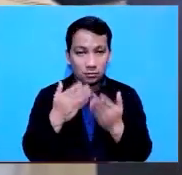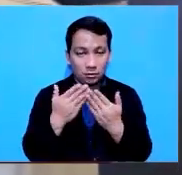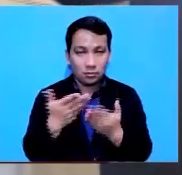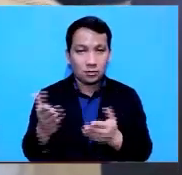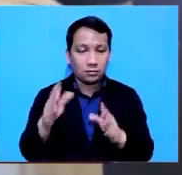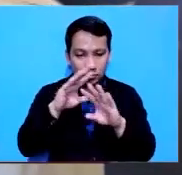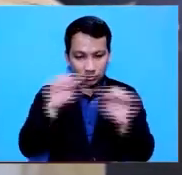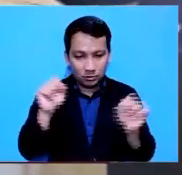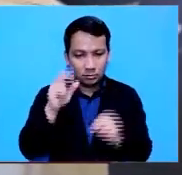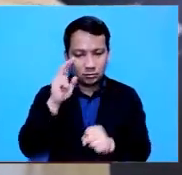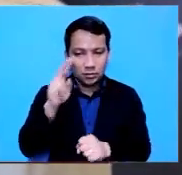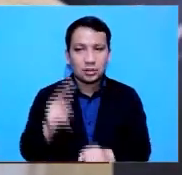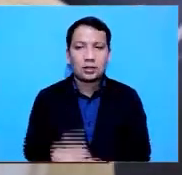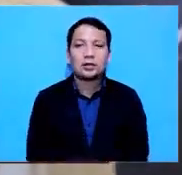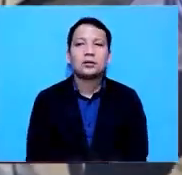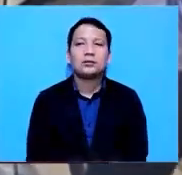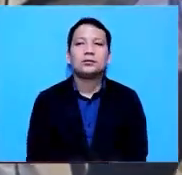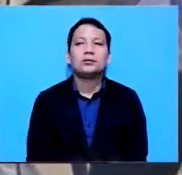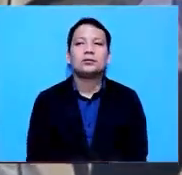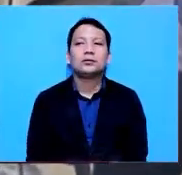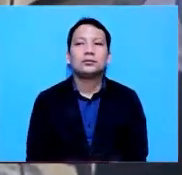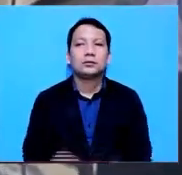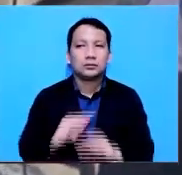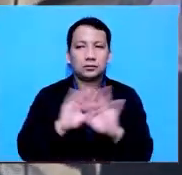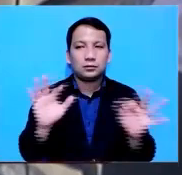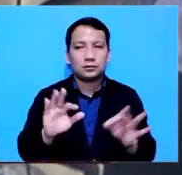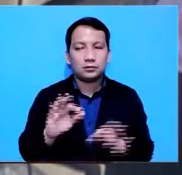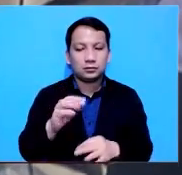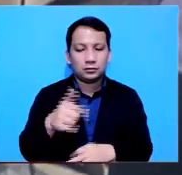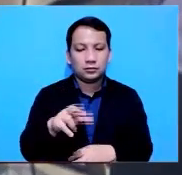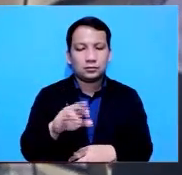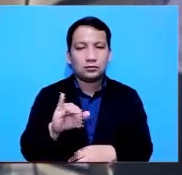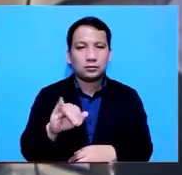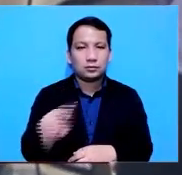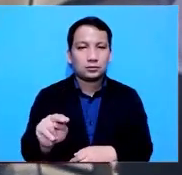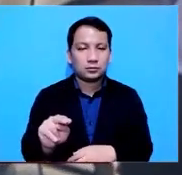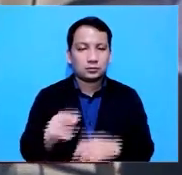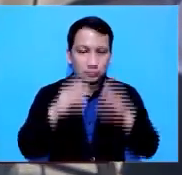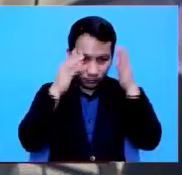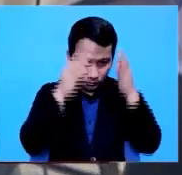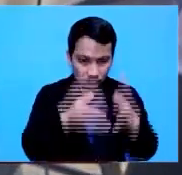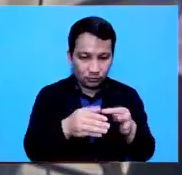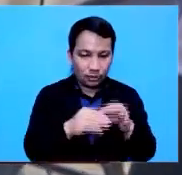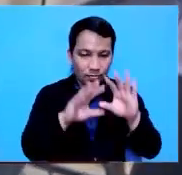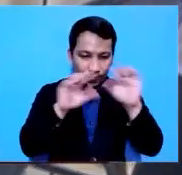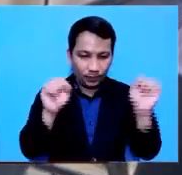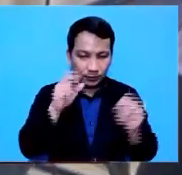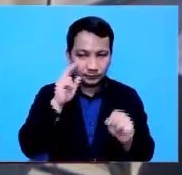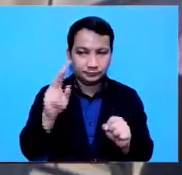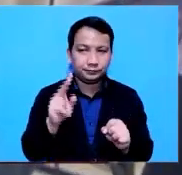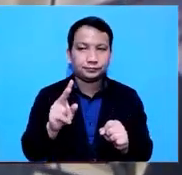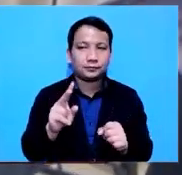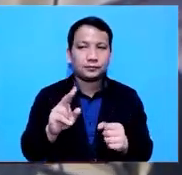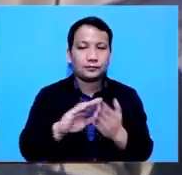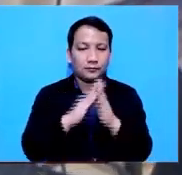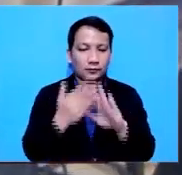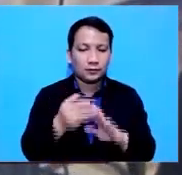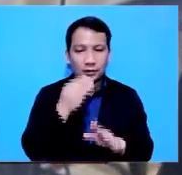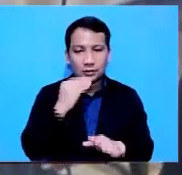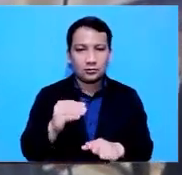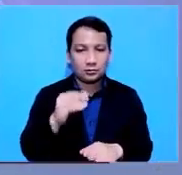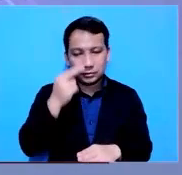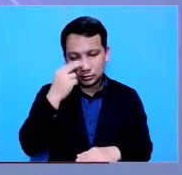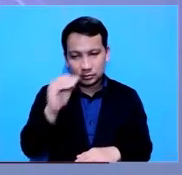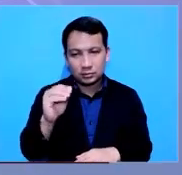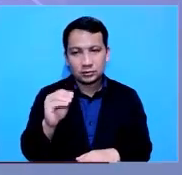Pangulong Marcos. Paglilinaw naman ni Garafil, ang pinakatinututukan ng Pangulo ay ang peace and order sa Negros